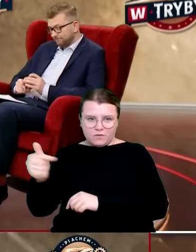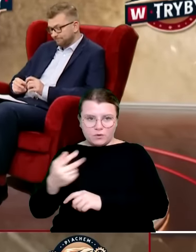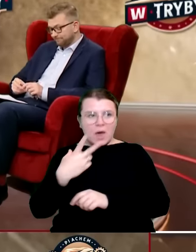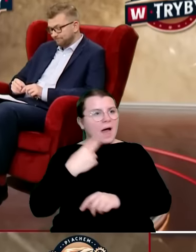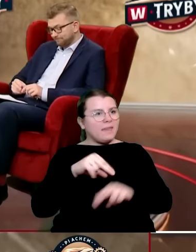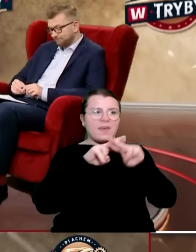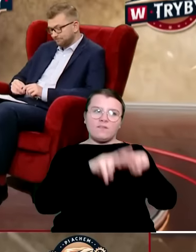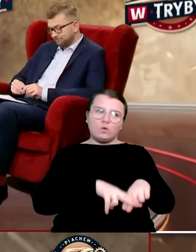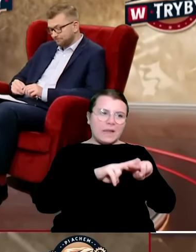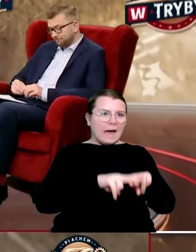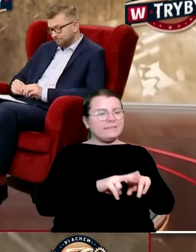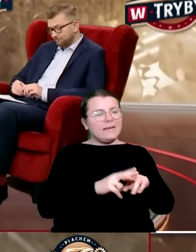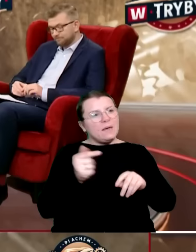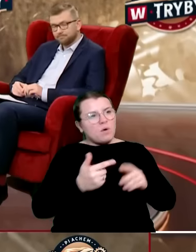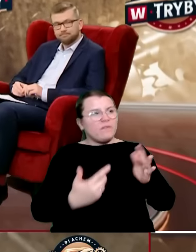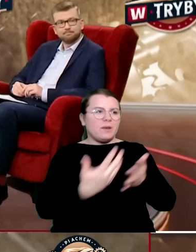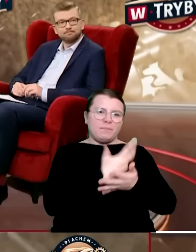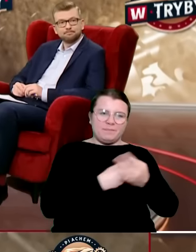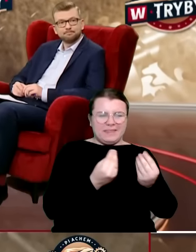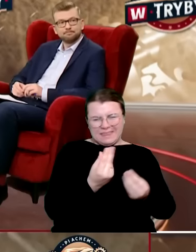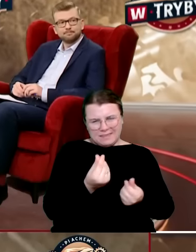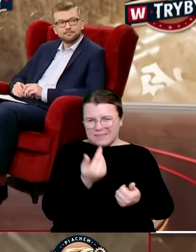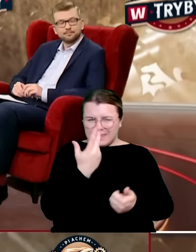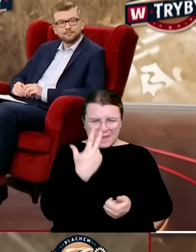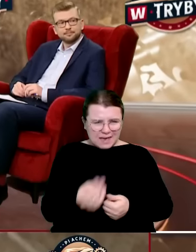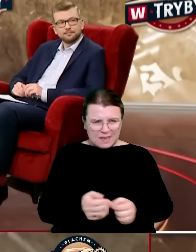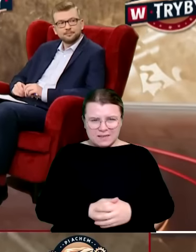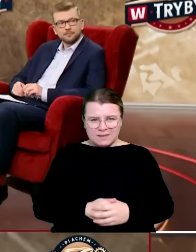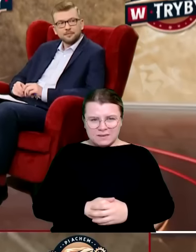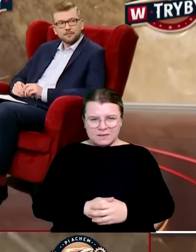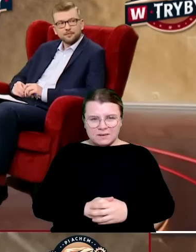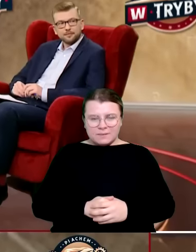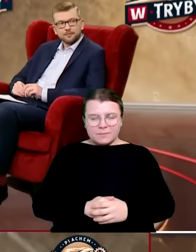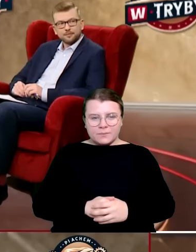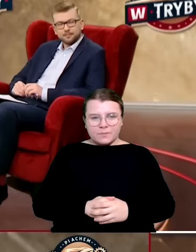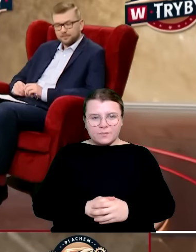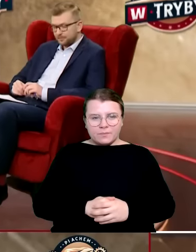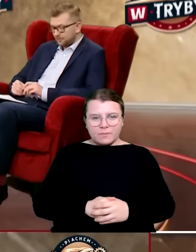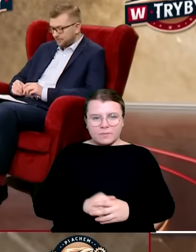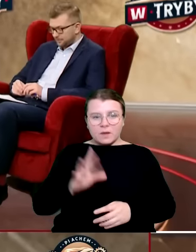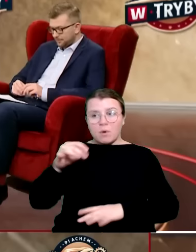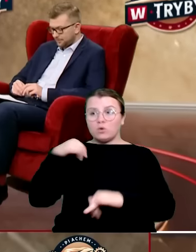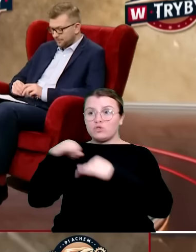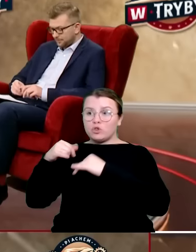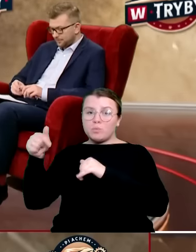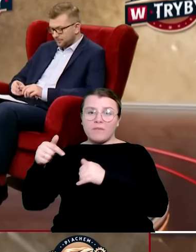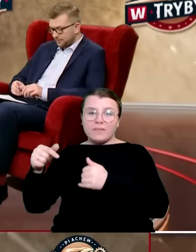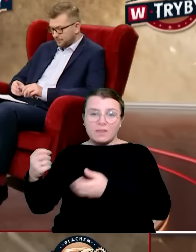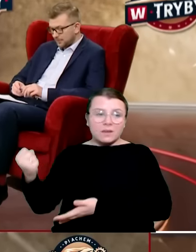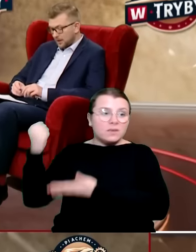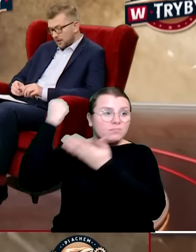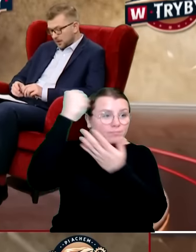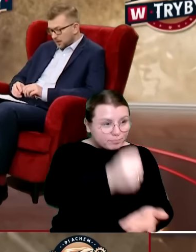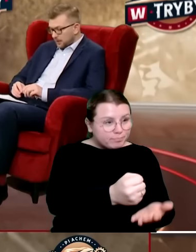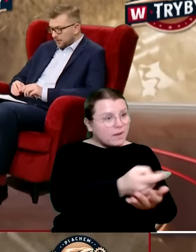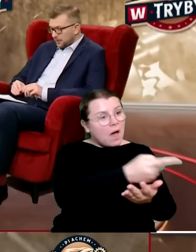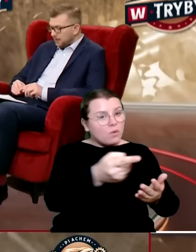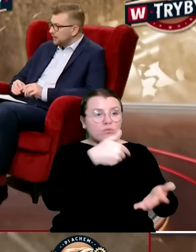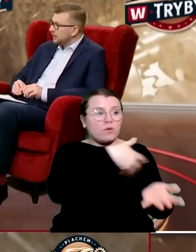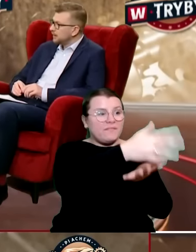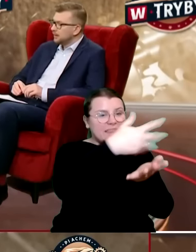zbierać pieniądze, bo są inne fundacje, które po prostu mają dysponować pieniędzmi. Państwo rozumiecie tę subtelną różnicę, prawda?